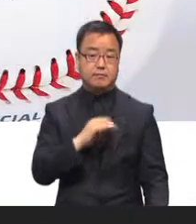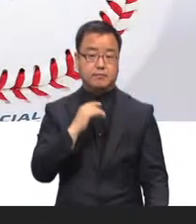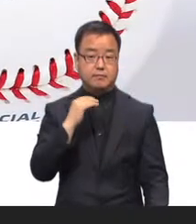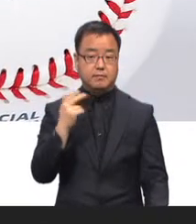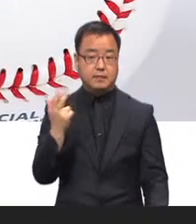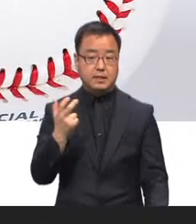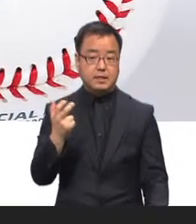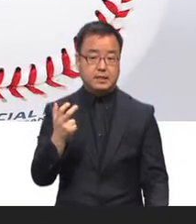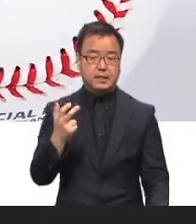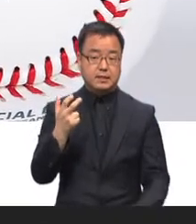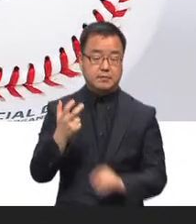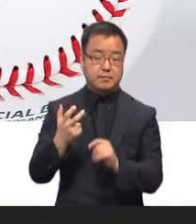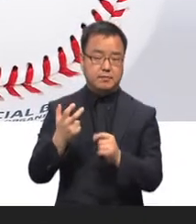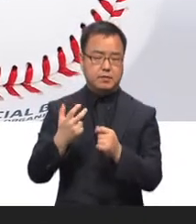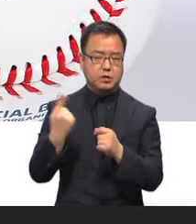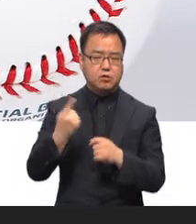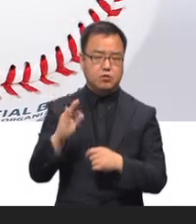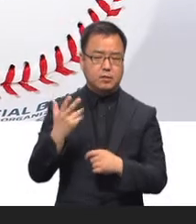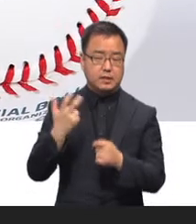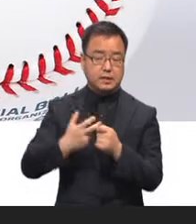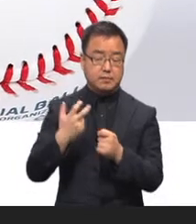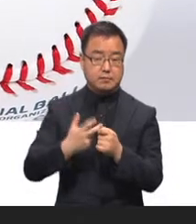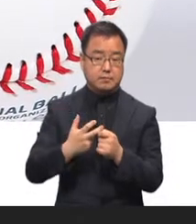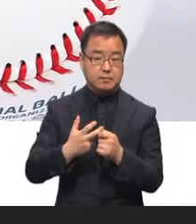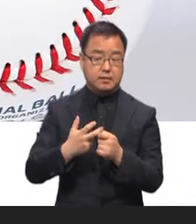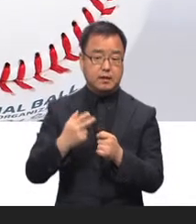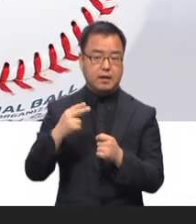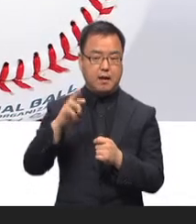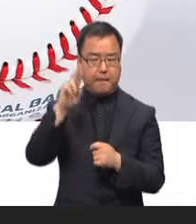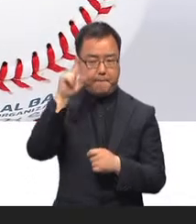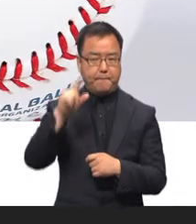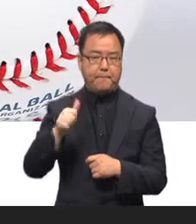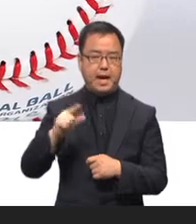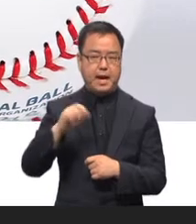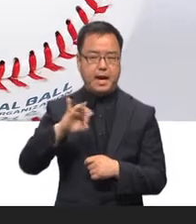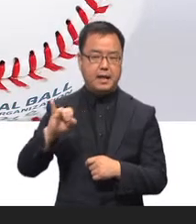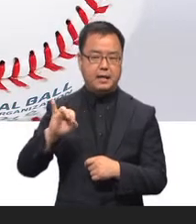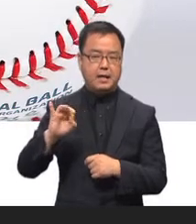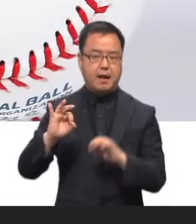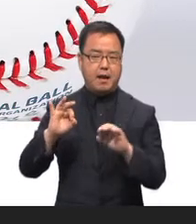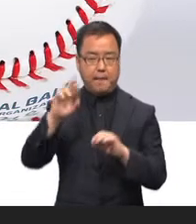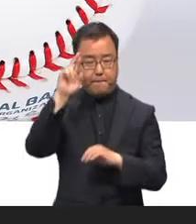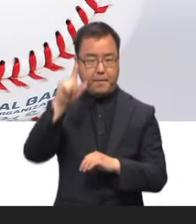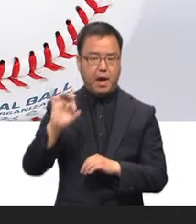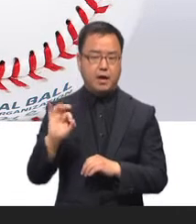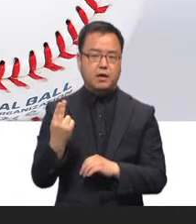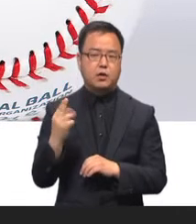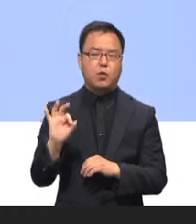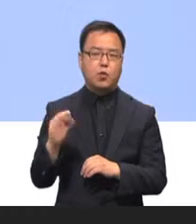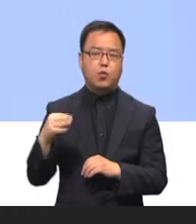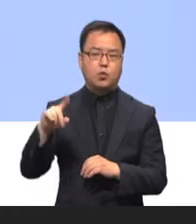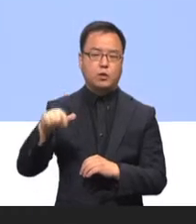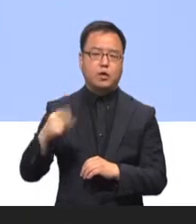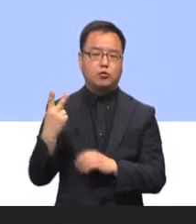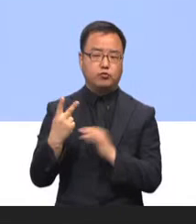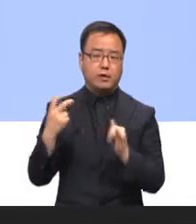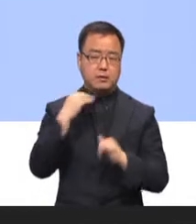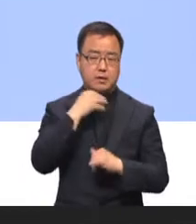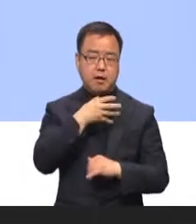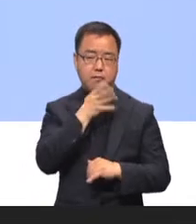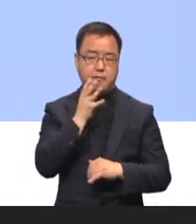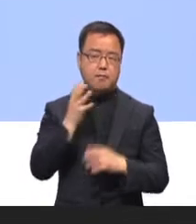4 바로 삼성 박한이 선수와 엘지의 박용택 선수 u 인데요 어 계속해서 또 기록 행진을 이어갈